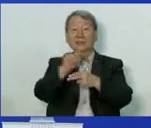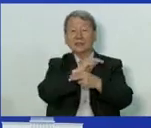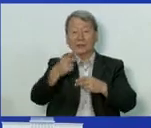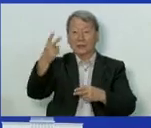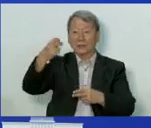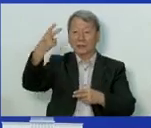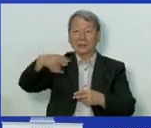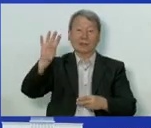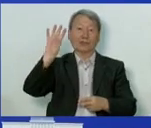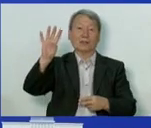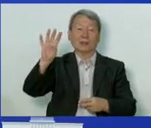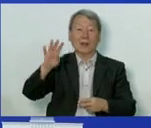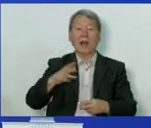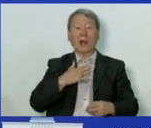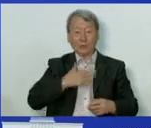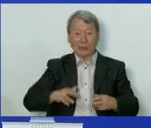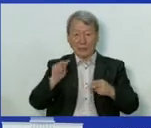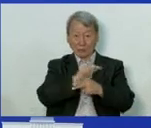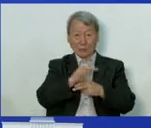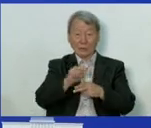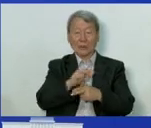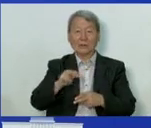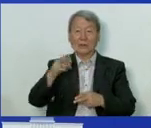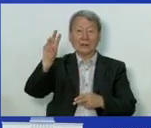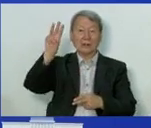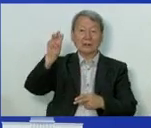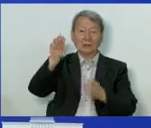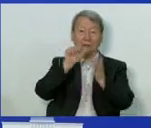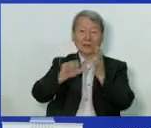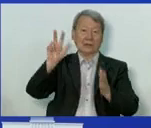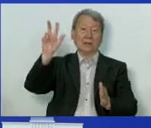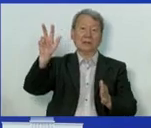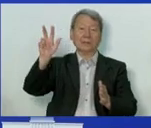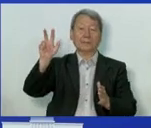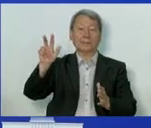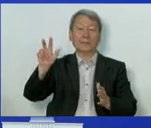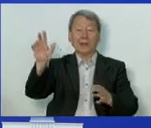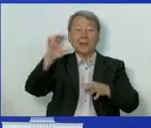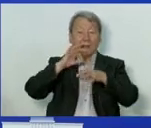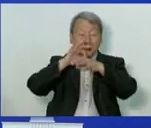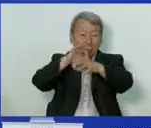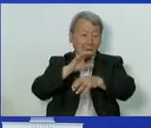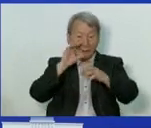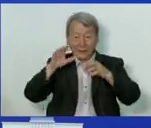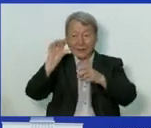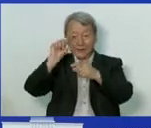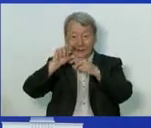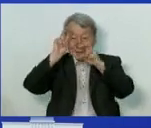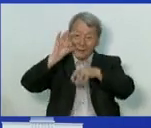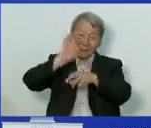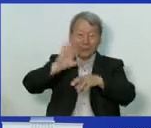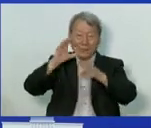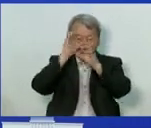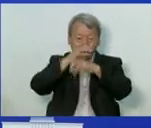тяжести 224, удовлетворительном состоянии 363. Проведено исследование за последние